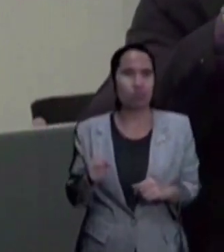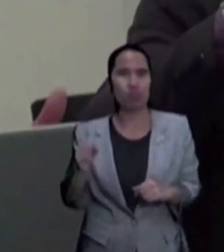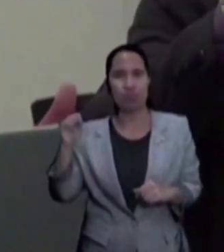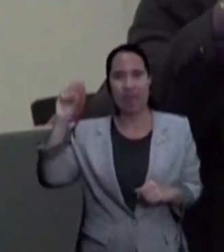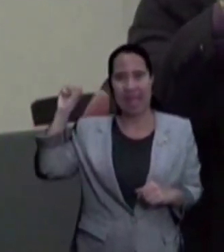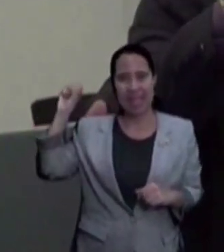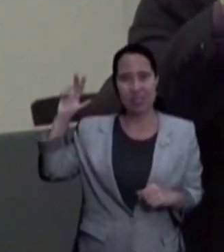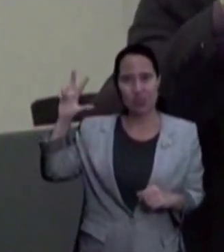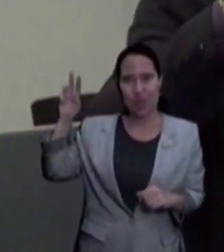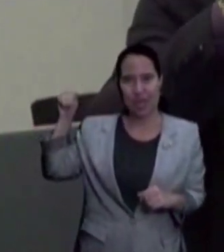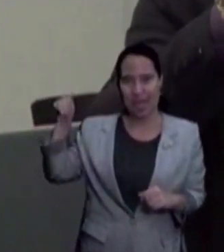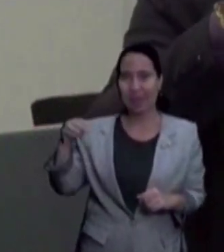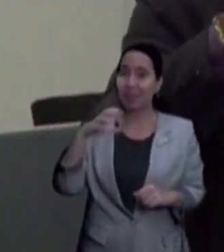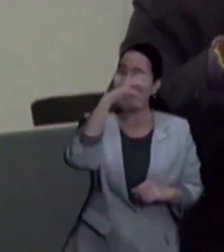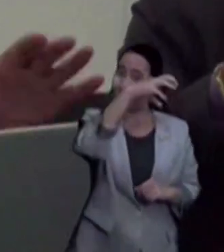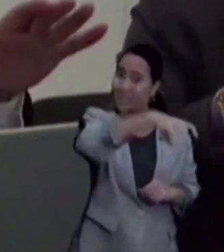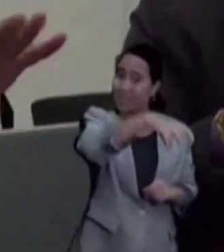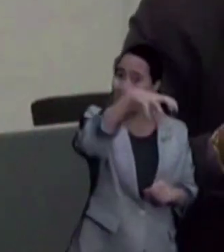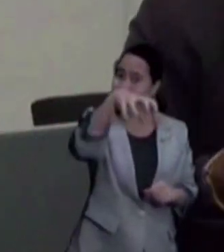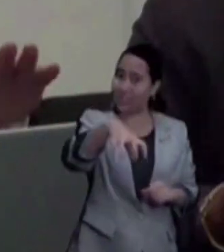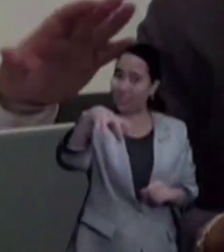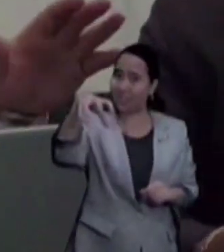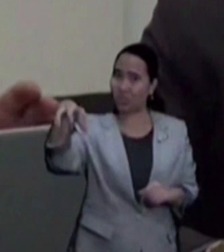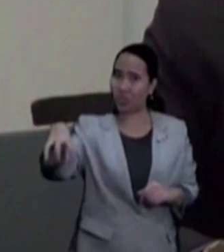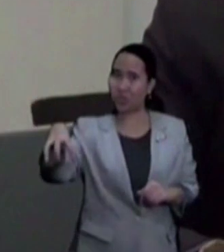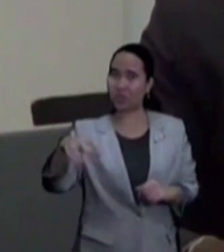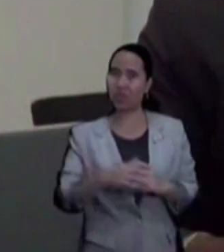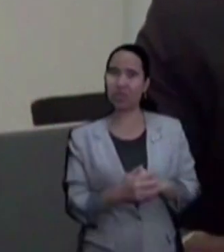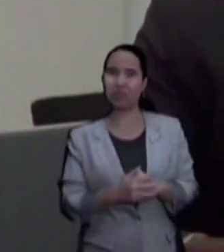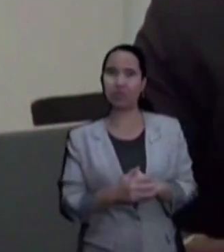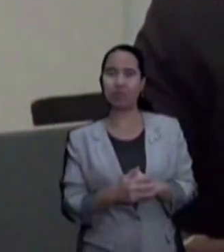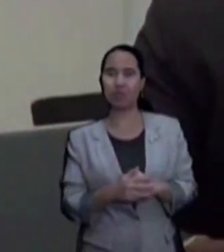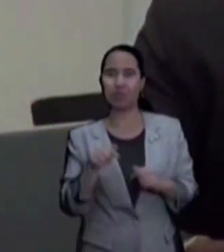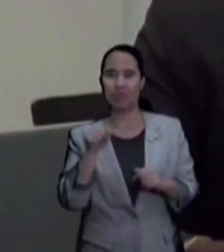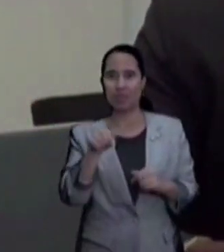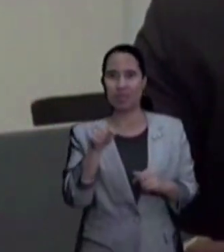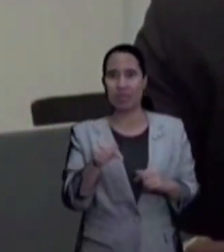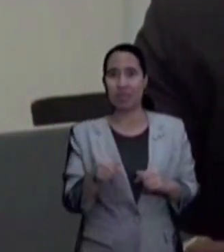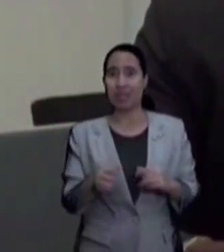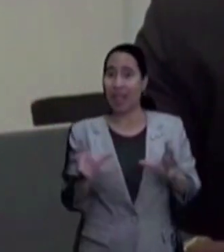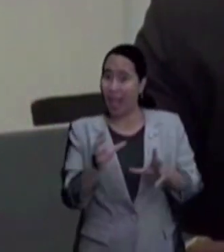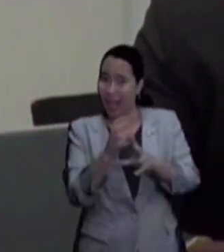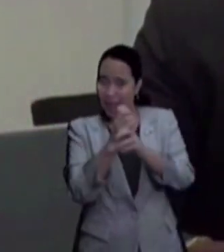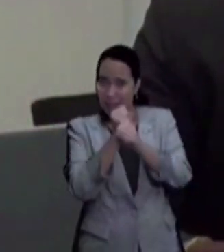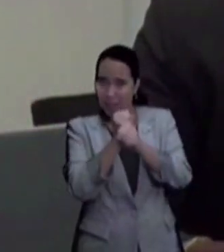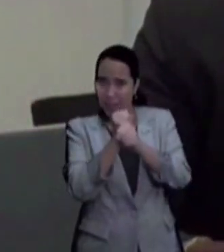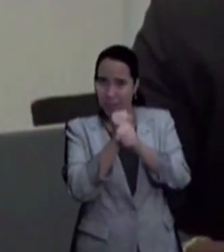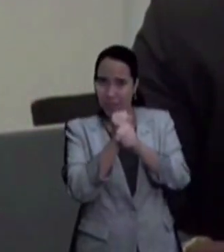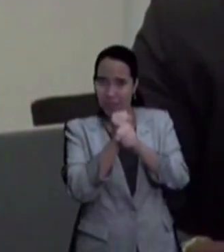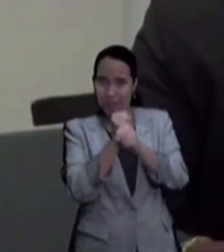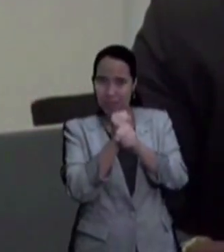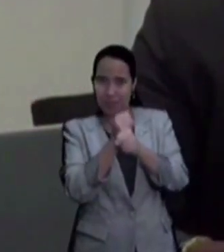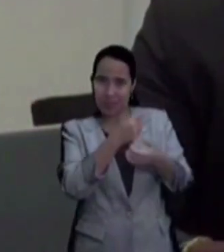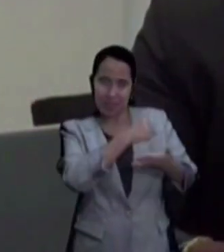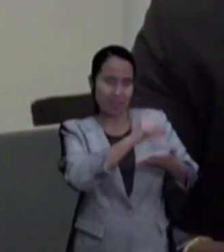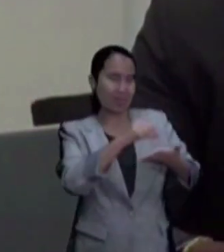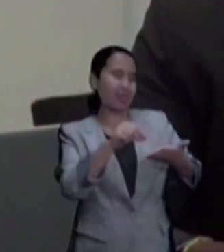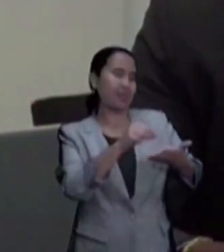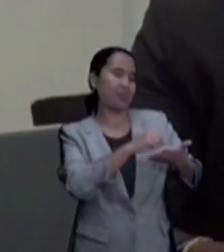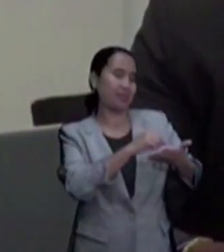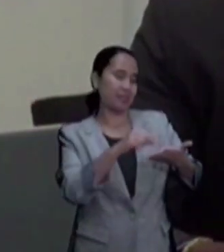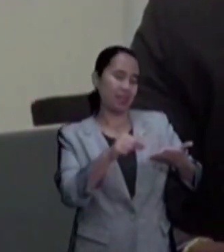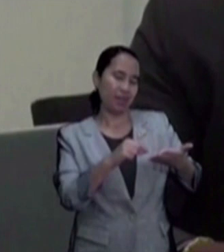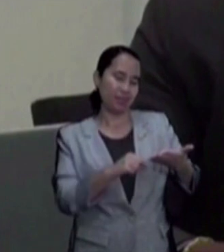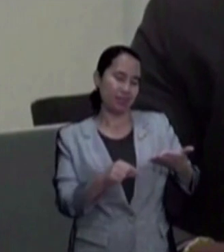DA-kantoren, de districtscommissaris die op districtsniveau ervoor kan zorgen dat huishoudens die tegemoet komen ten aanzien van de registratie zou kunnen